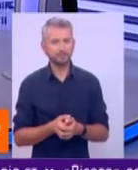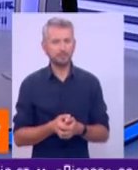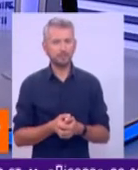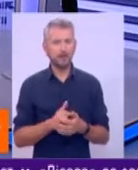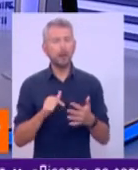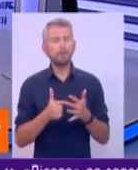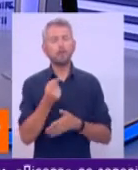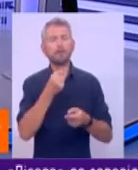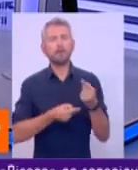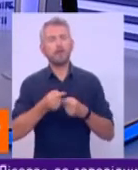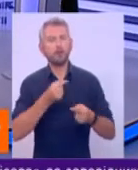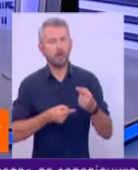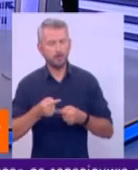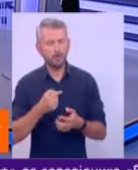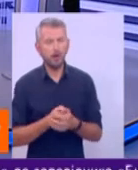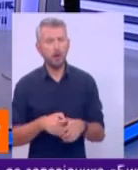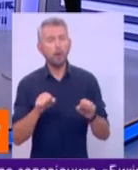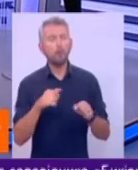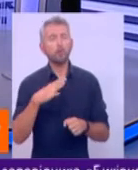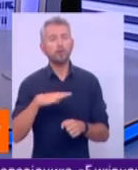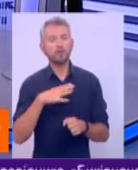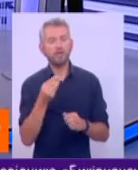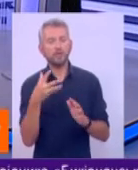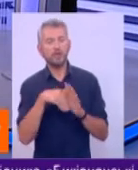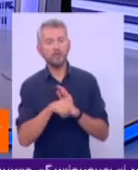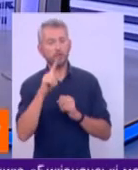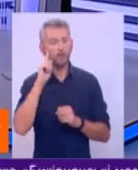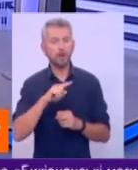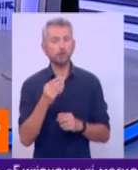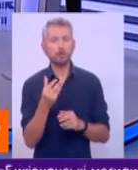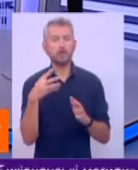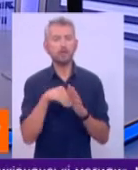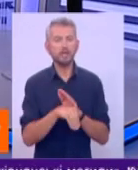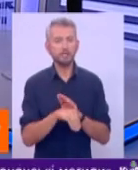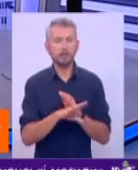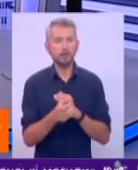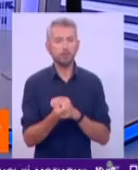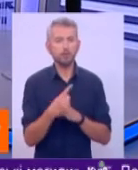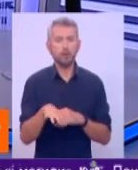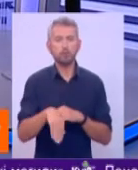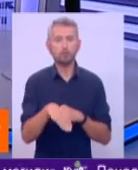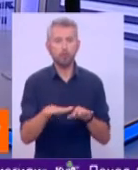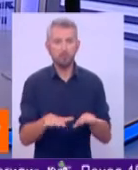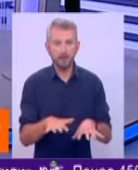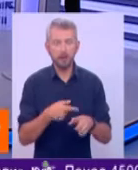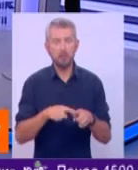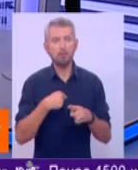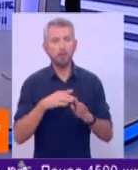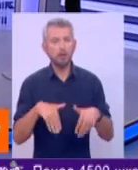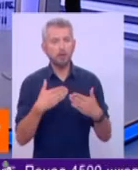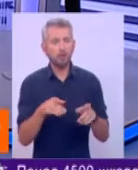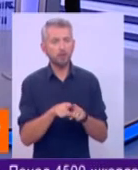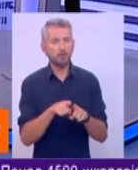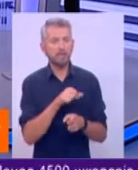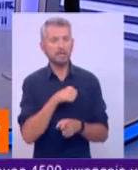Опять же, возвращаемся, да, можно ждать инвестиций, но вы знаете, что инвестиции не приходят на пустое место. Поэтому я предлагаю все-таки